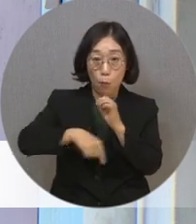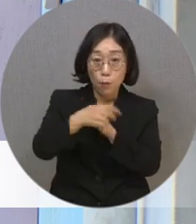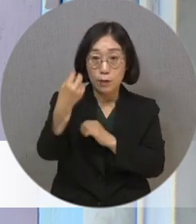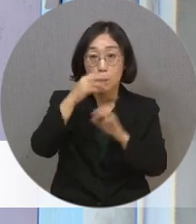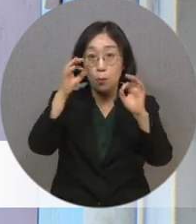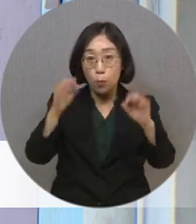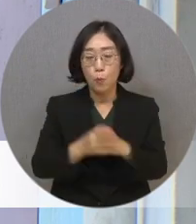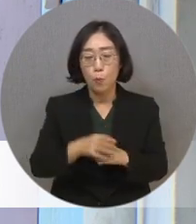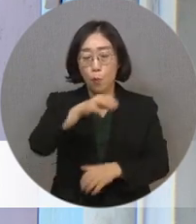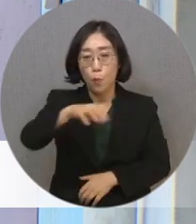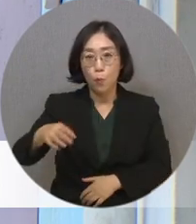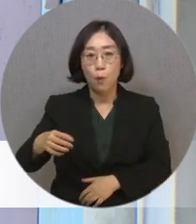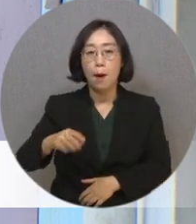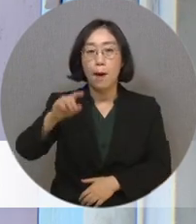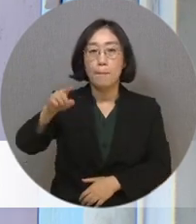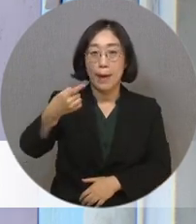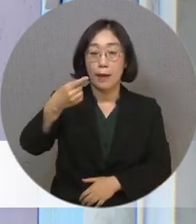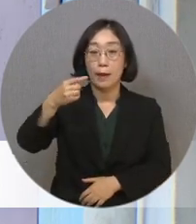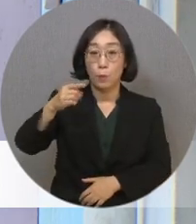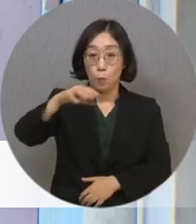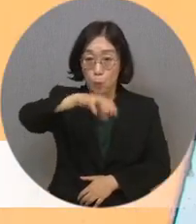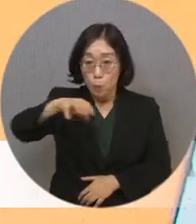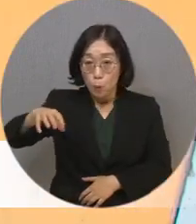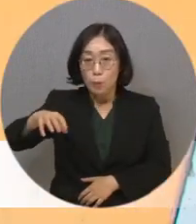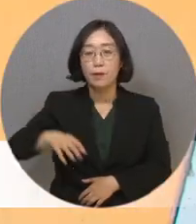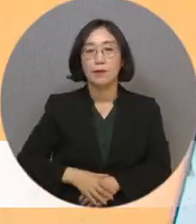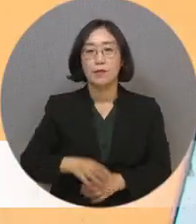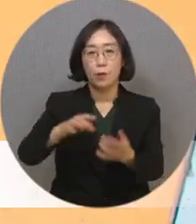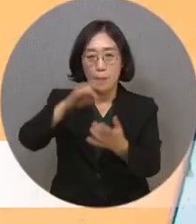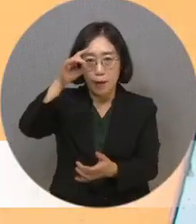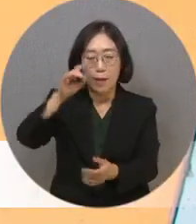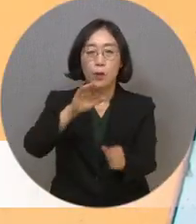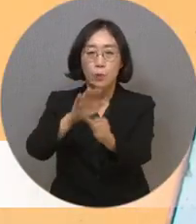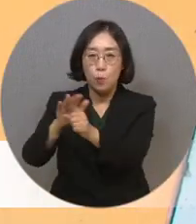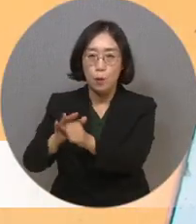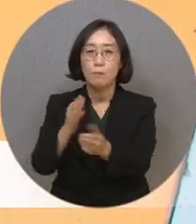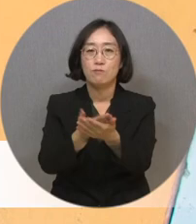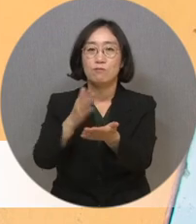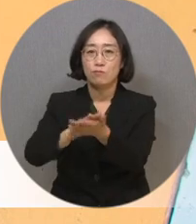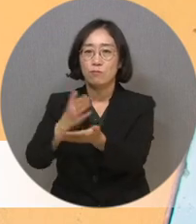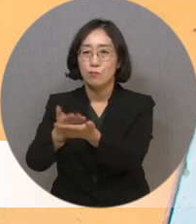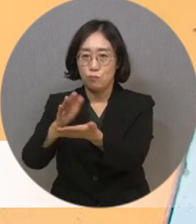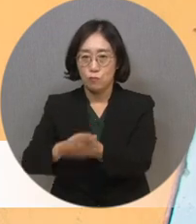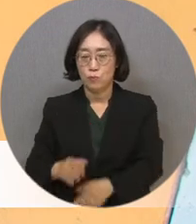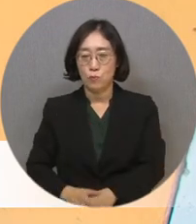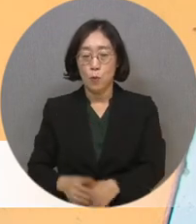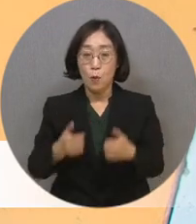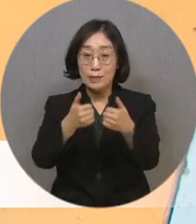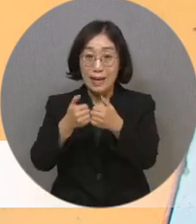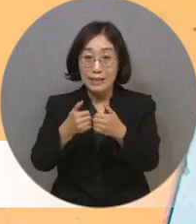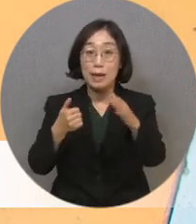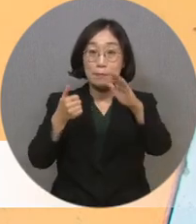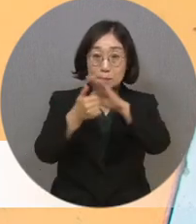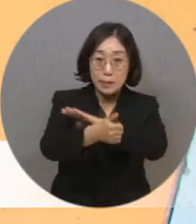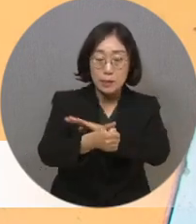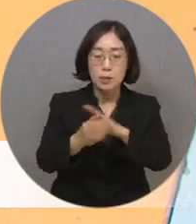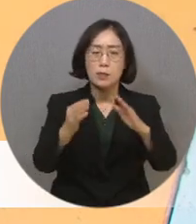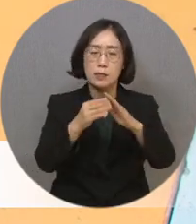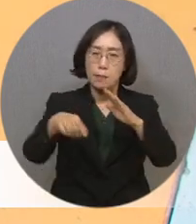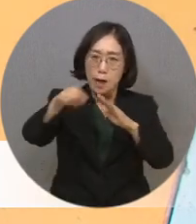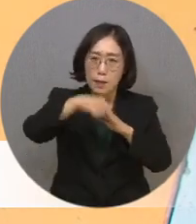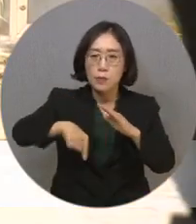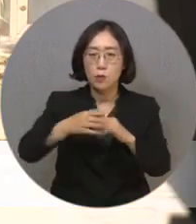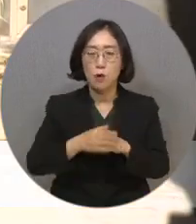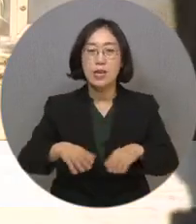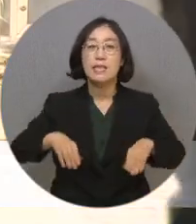전국 1,100개의 한파 취약 가구를 선정했습니다. 기후변화 적응 상담사가 해당 가구를 방문해 친환경